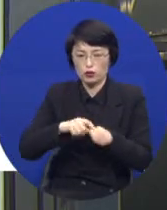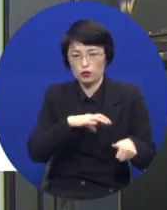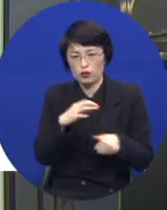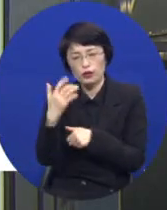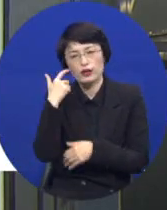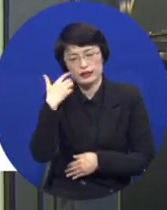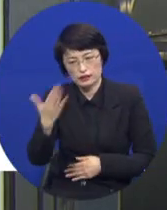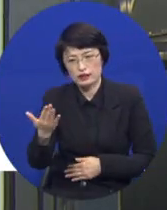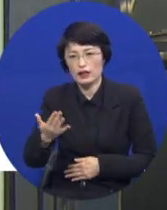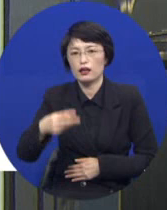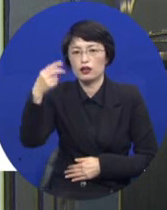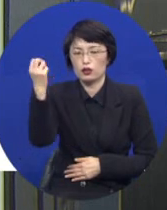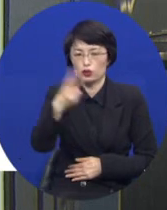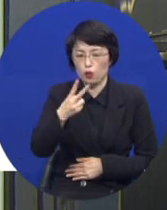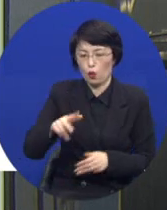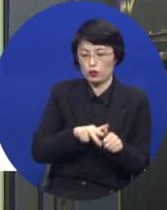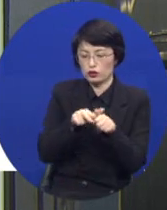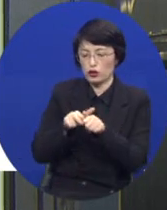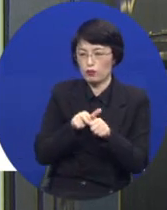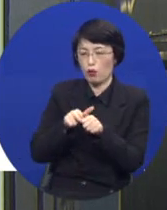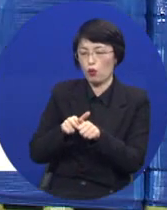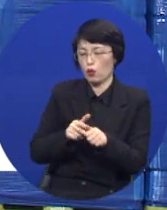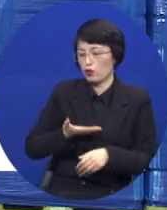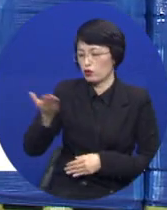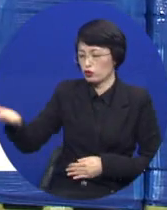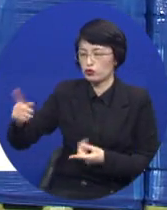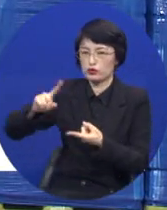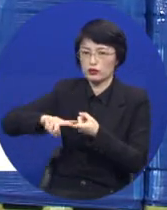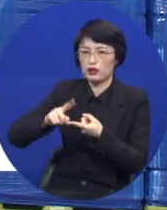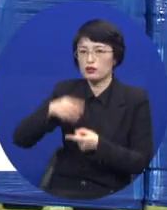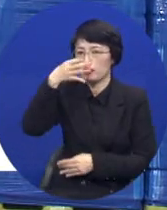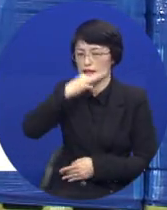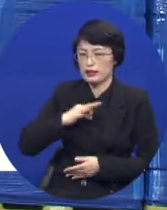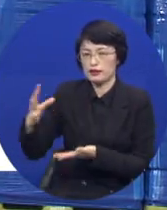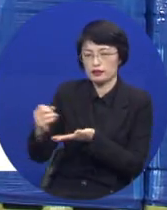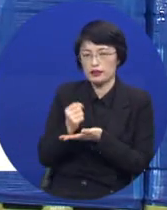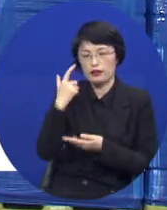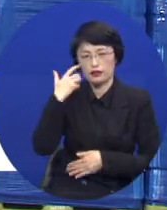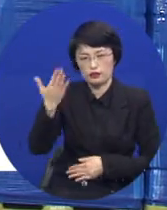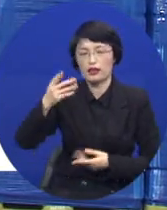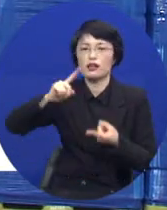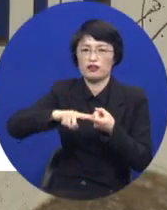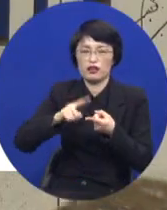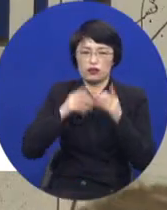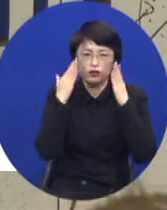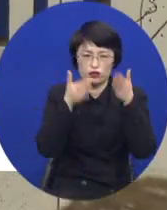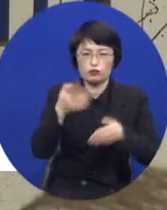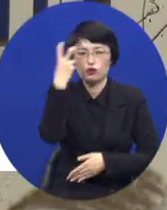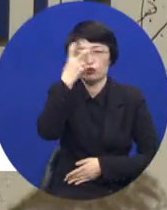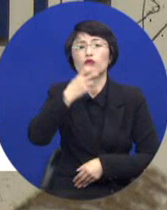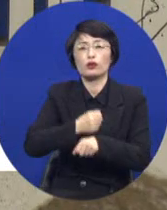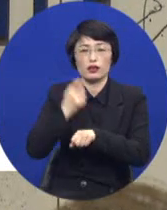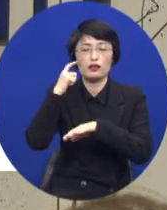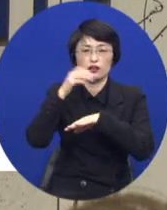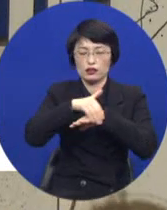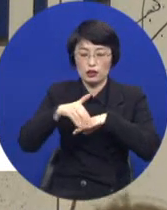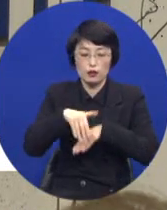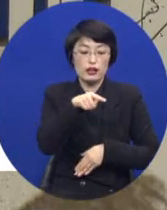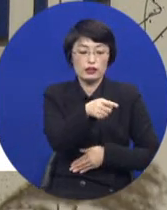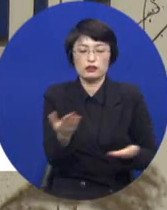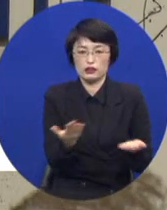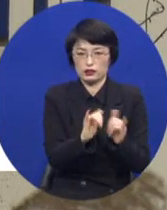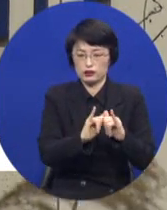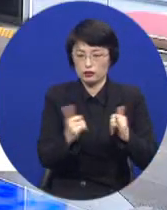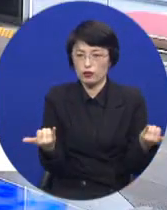대상자 정보 제공 대가로 이득을 챙기려는 지 여부 등을 집중 조사할 방침입니다 해당 직원 a 씨는